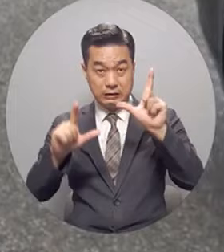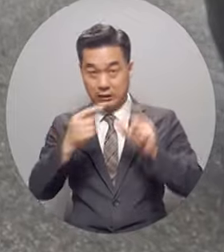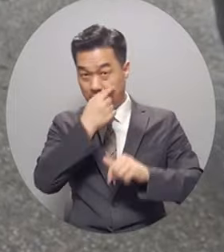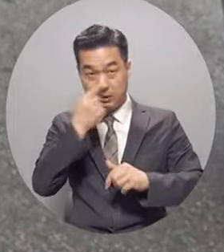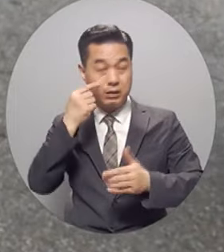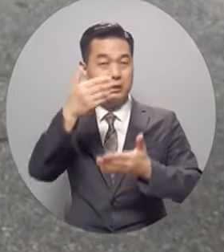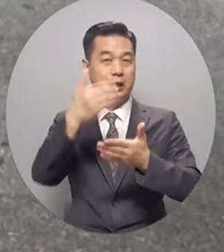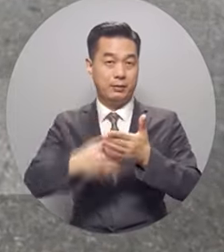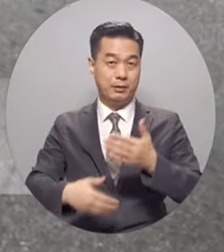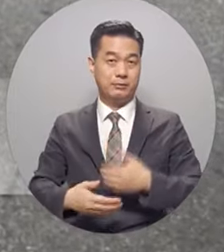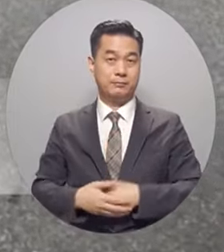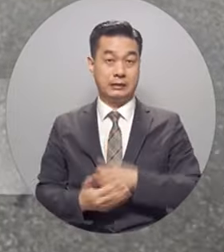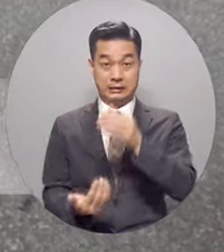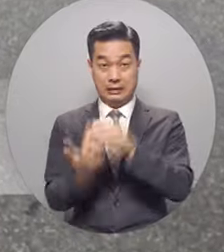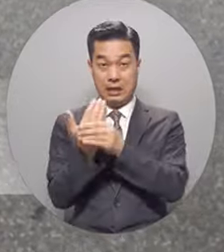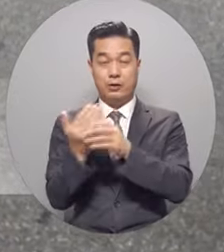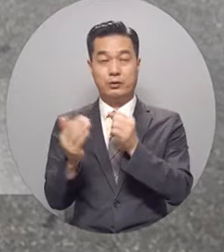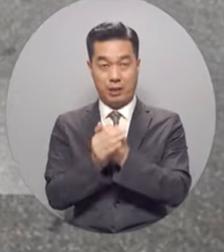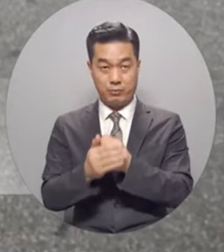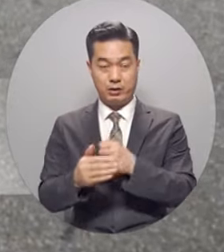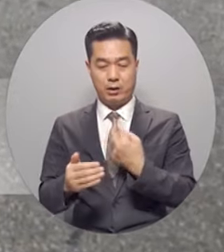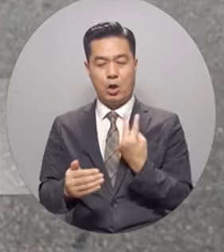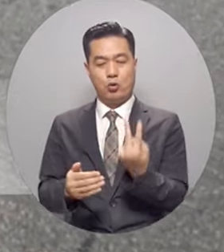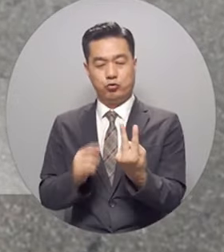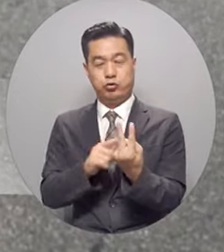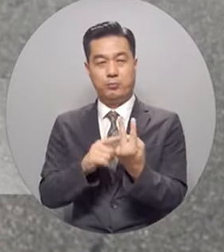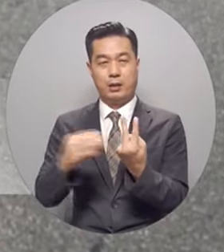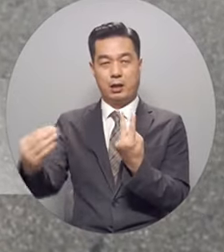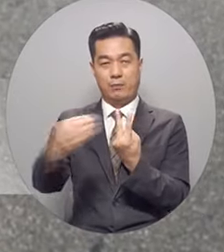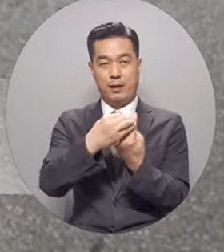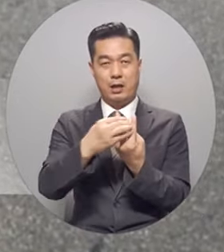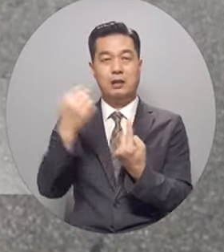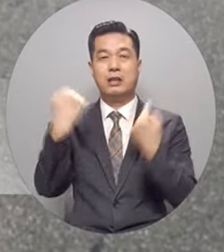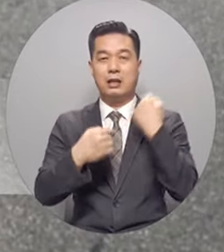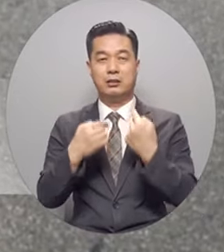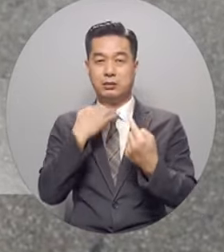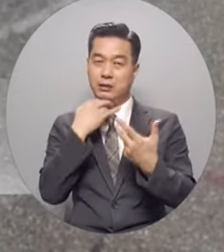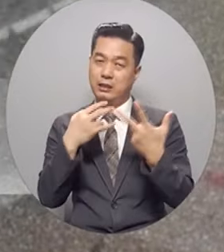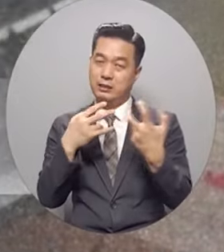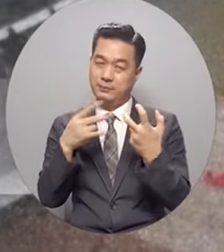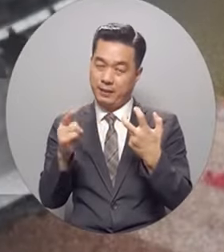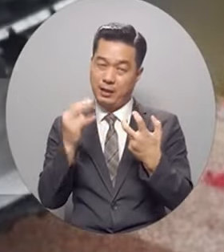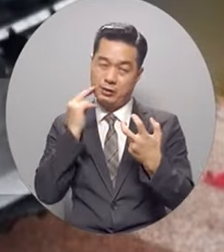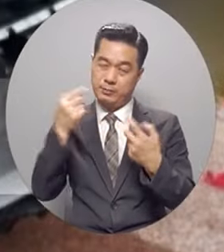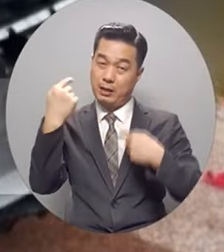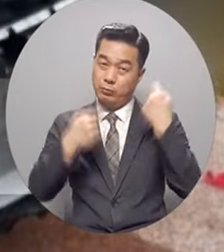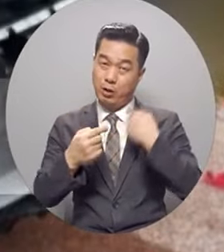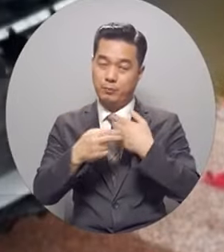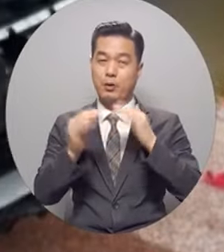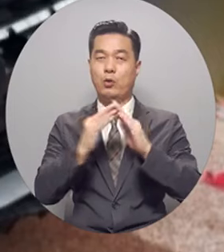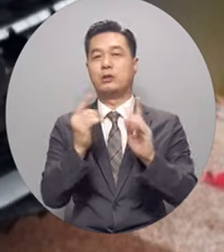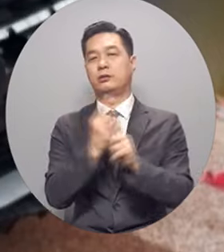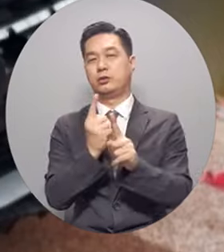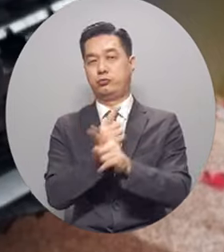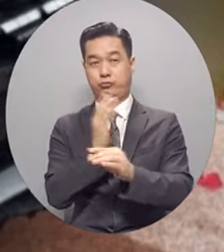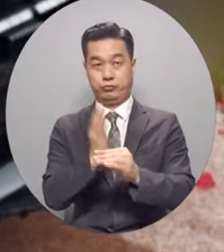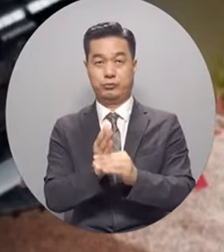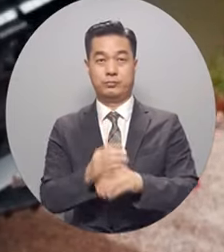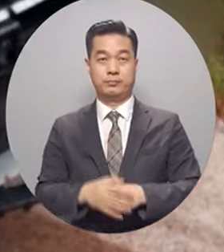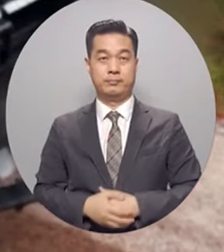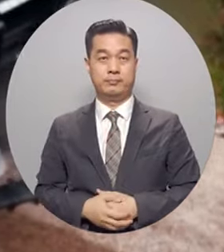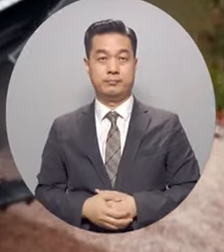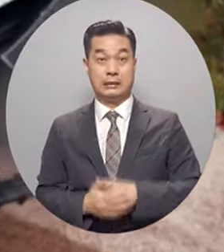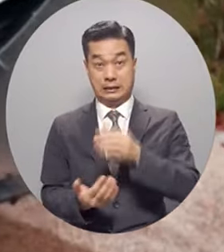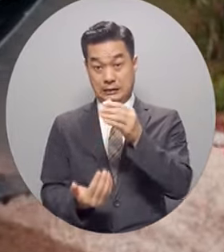남습니다이 사고로 보행자 두명이 다쳤고 히 70대 여성은 중상을 입어 병원에서 치료를 받고 있습니다